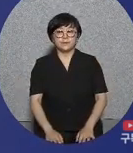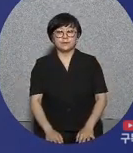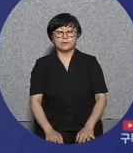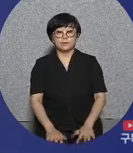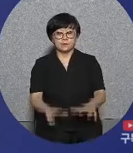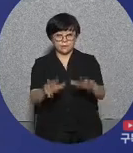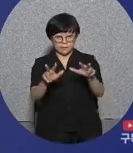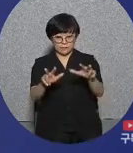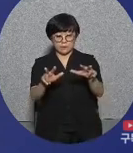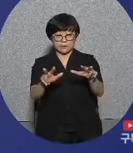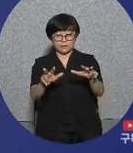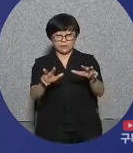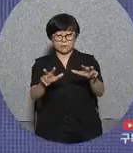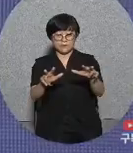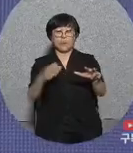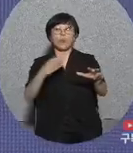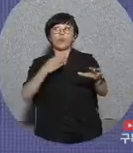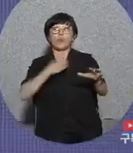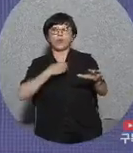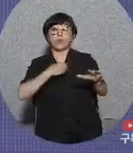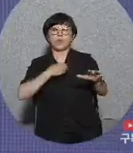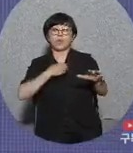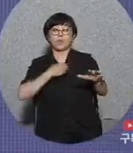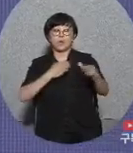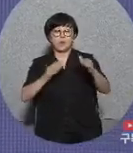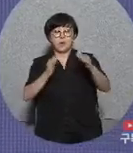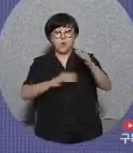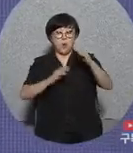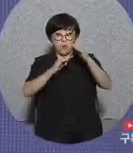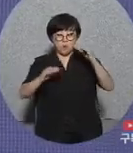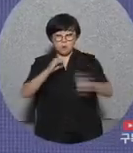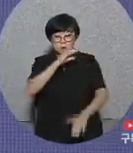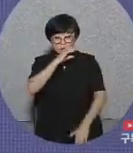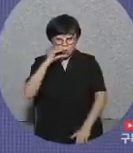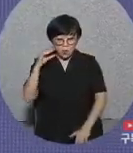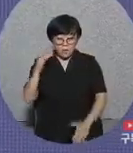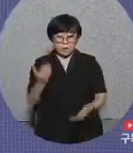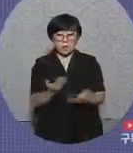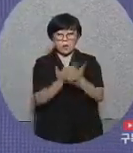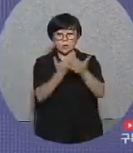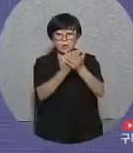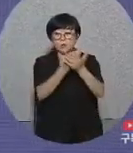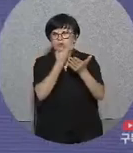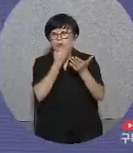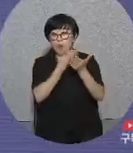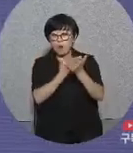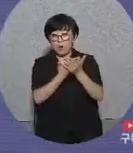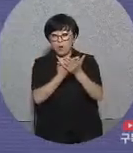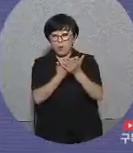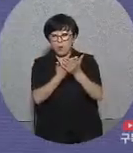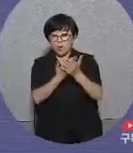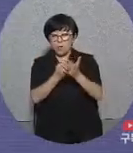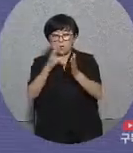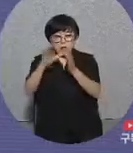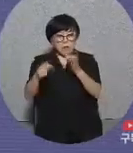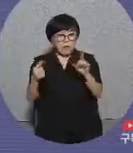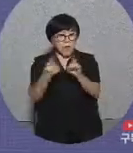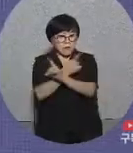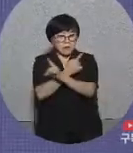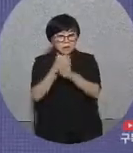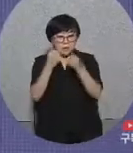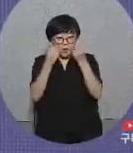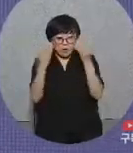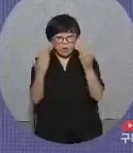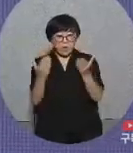아 지금은 위기 때문에 공정한 성장이 중요하고 거기에 대해서 대전환 의 위기를 새롭게 제